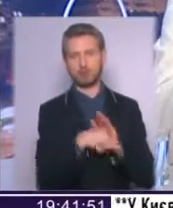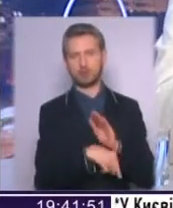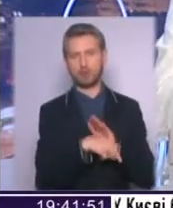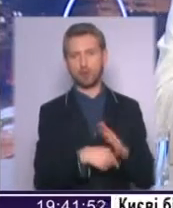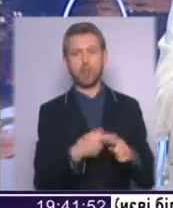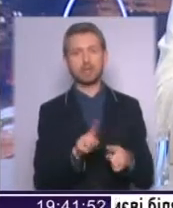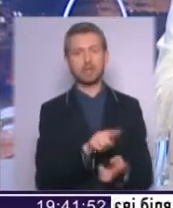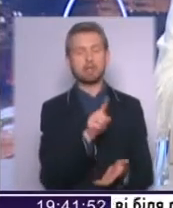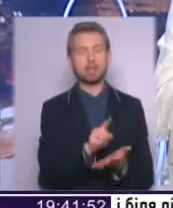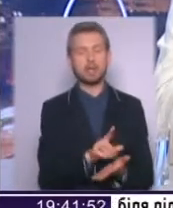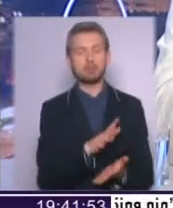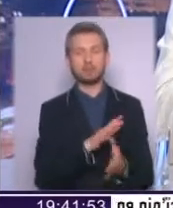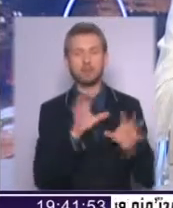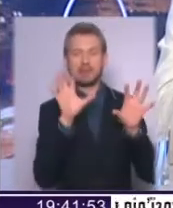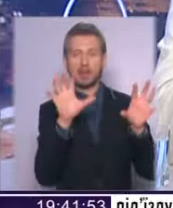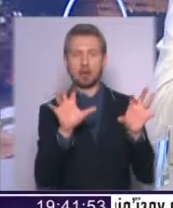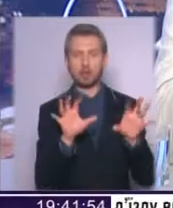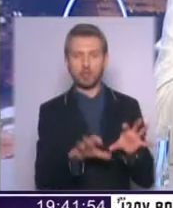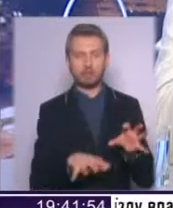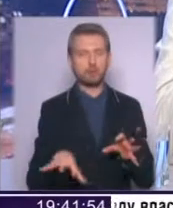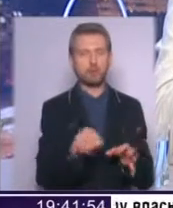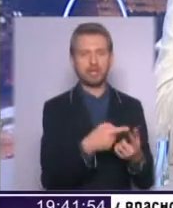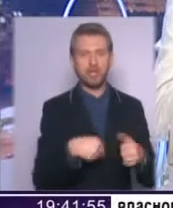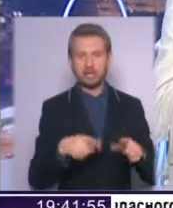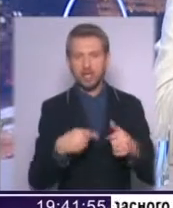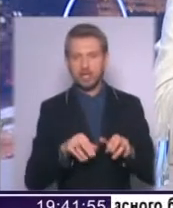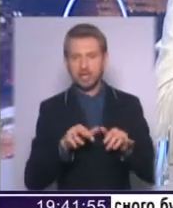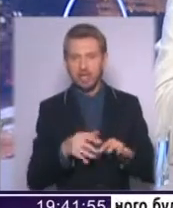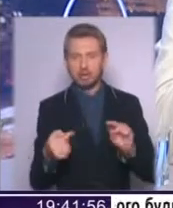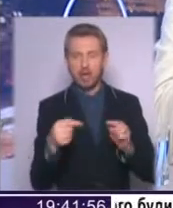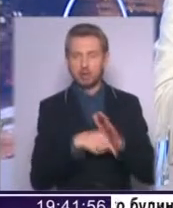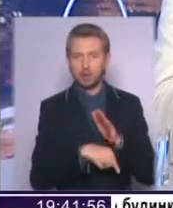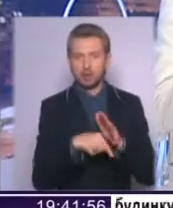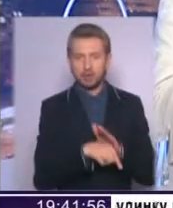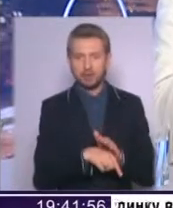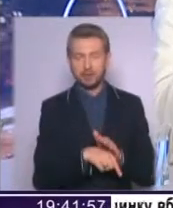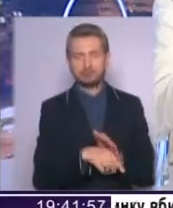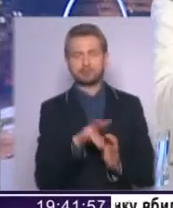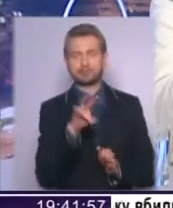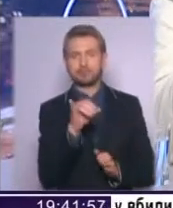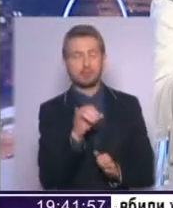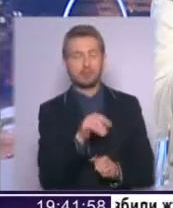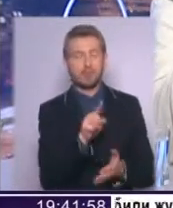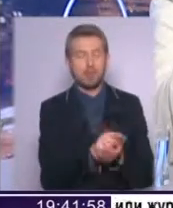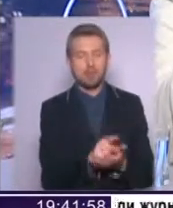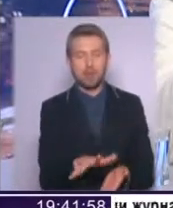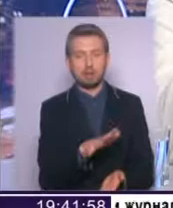Це має бути законодавство всіх сфер діяльності антикорупційне. Тобто в ньому не має бути ризиків корупційних. Тобто